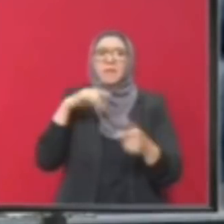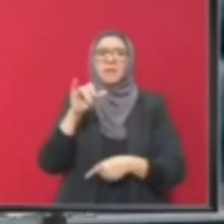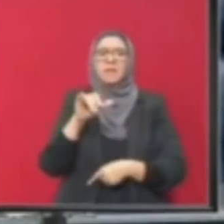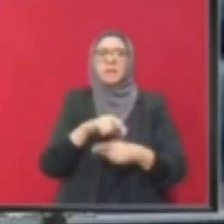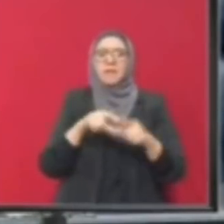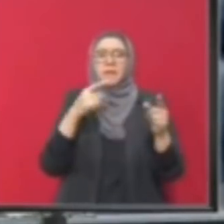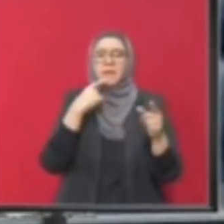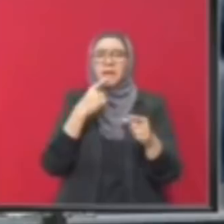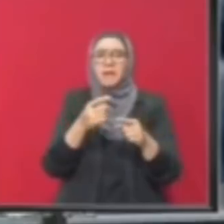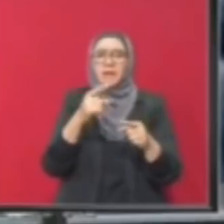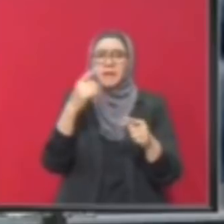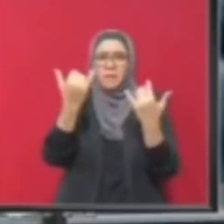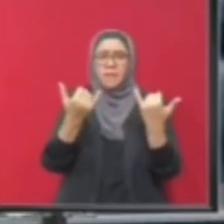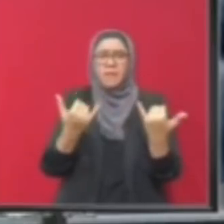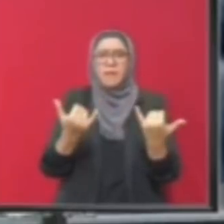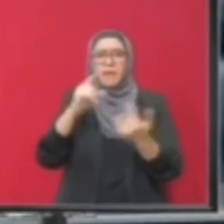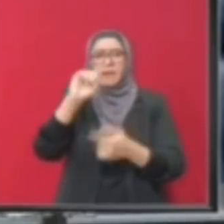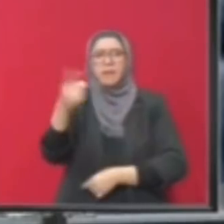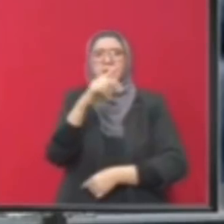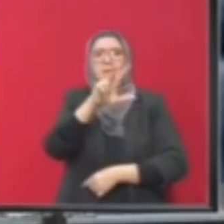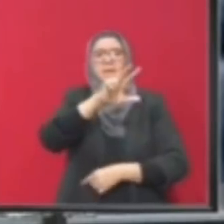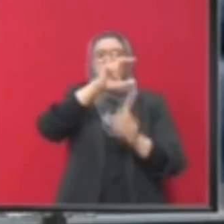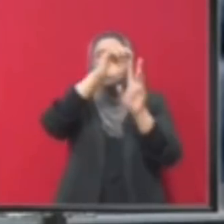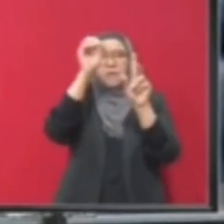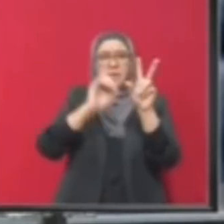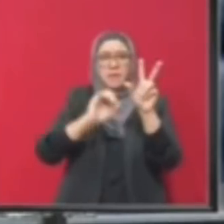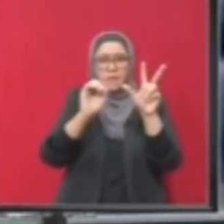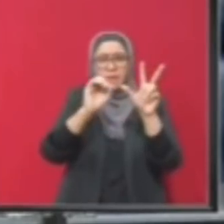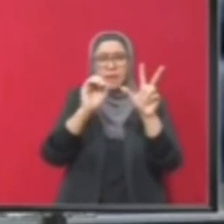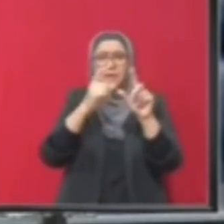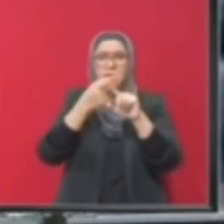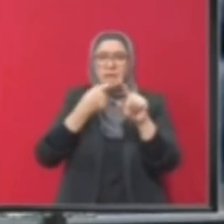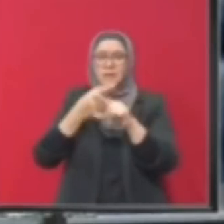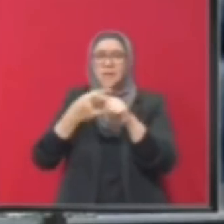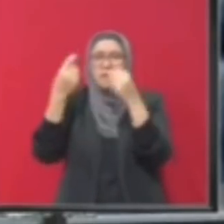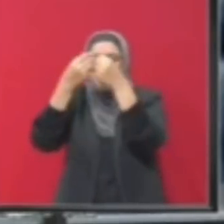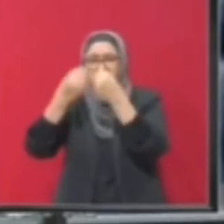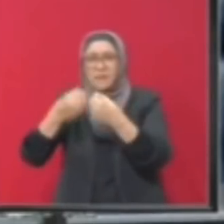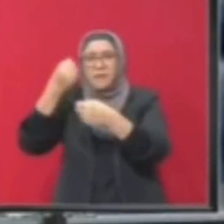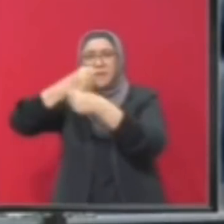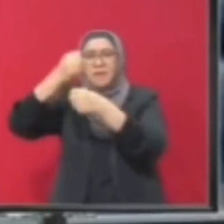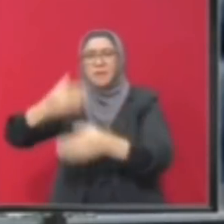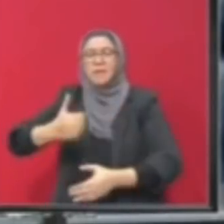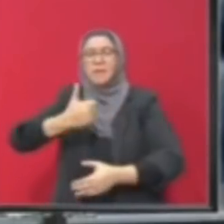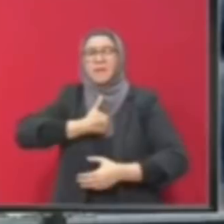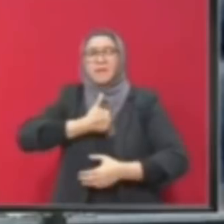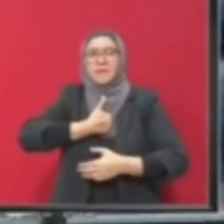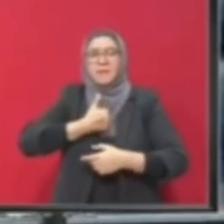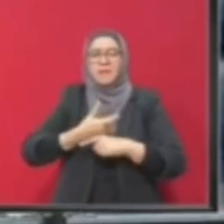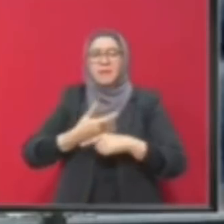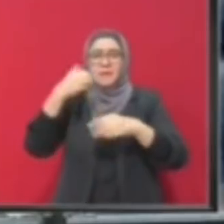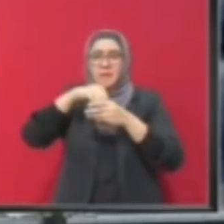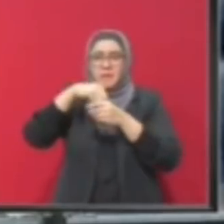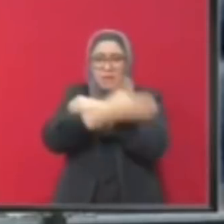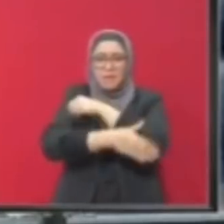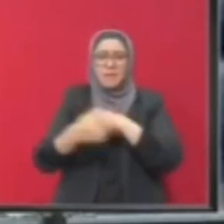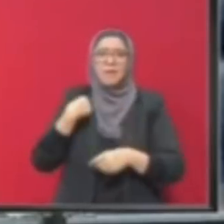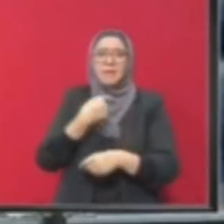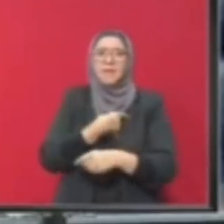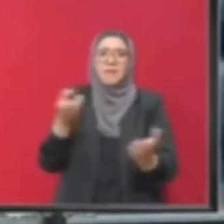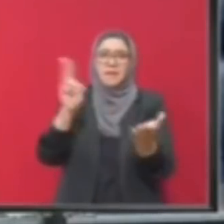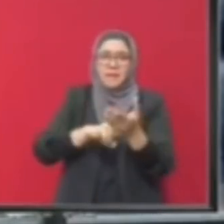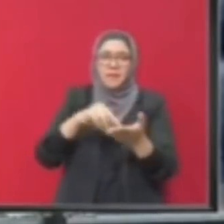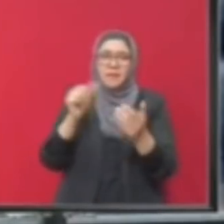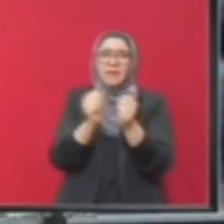kira hanya 3% daripada 2.3 juta pekerja sendiri di negara kita berdaftar dengan Perkeso.